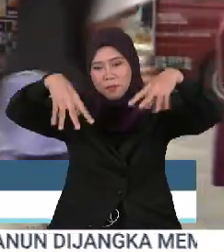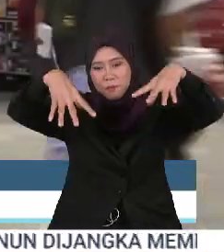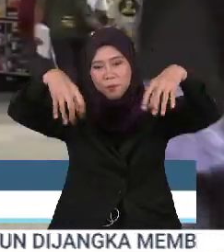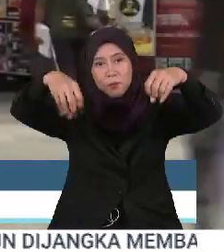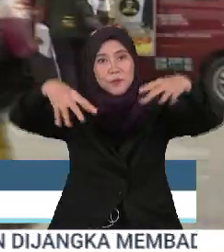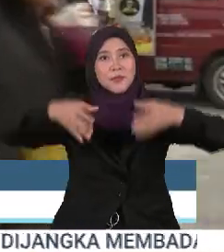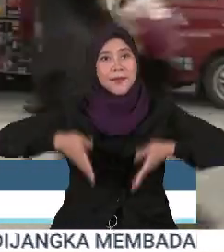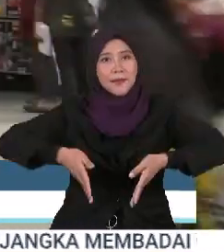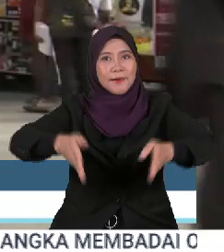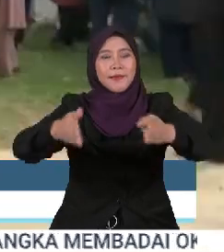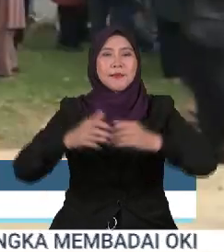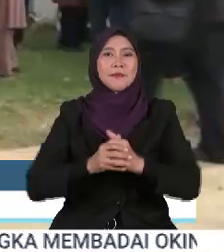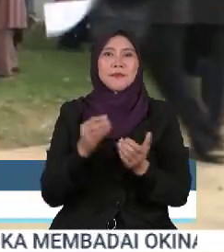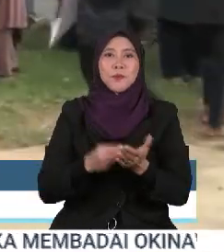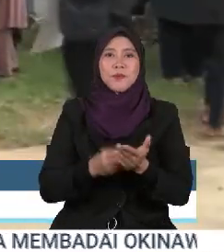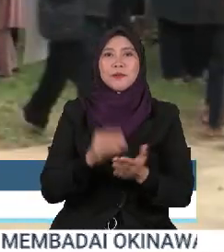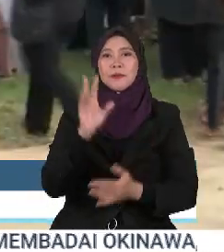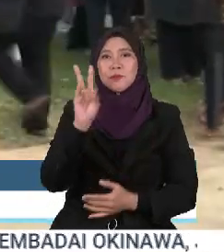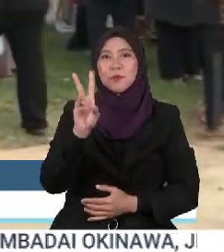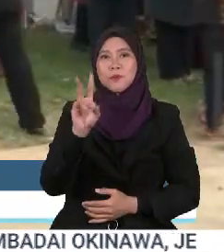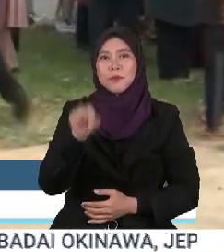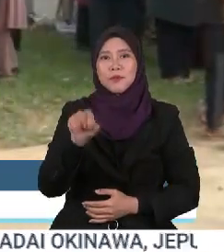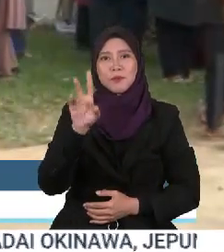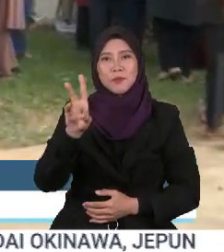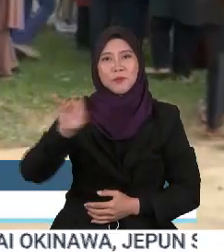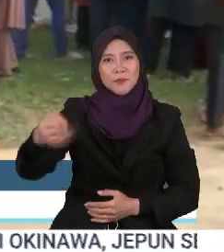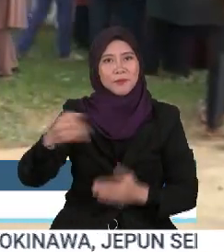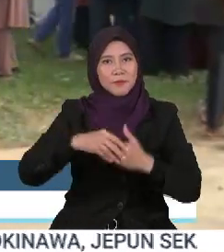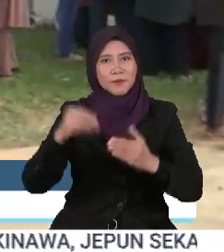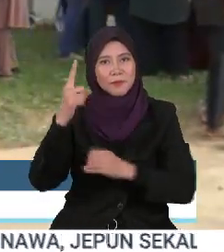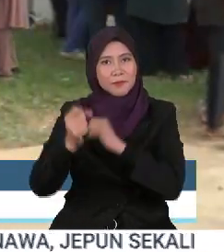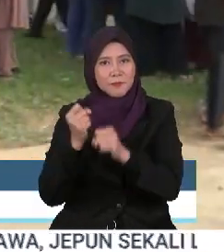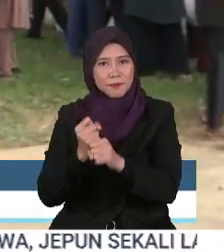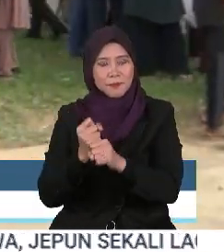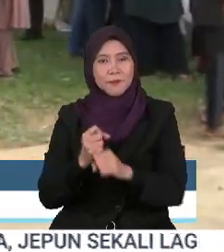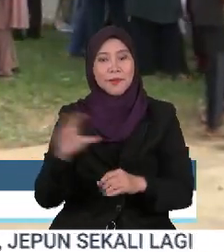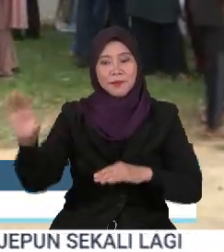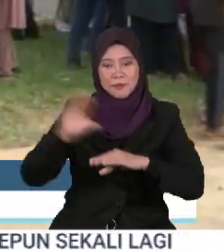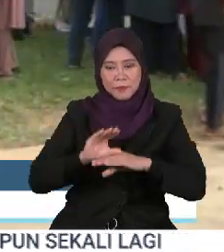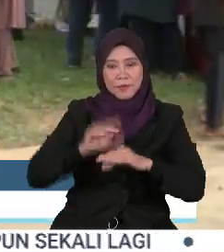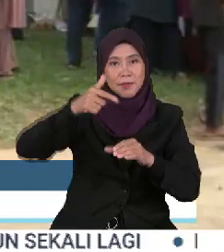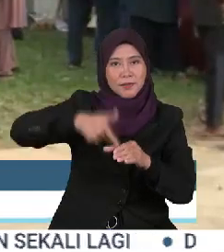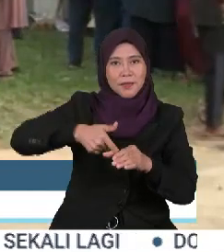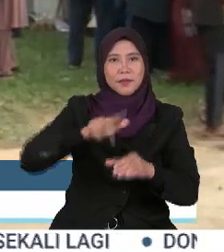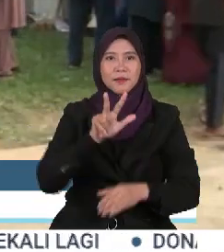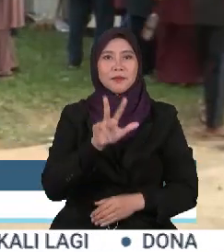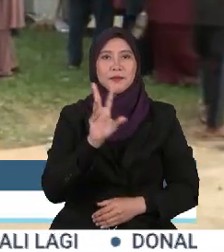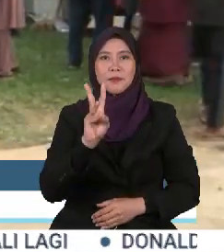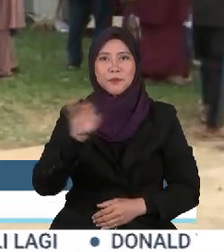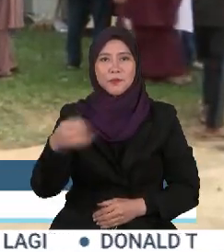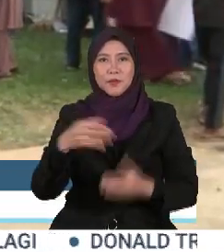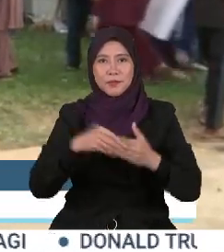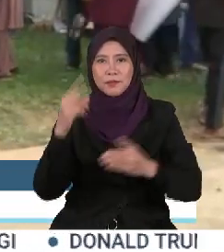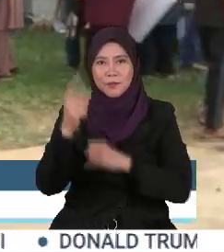dengan implikasi keuangan sebanyak 7 kepulauan tujuh juta Ringgit tahun dan subsidi DC berjumlah 36 juta